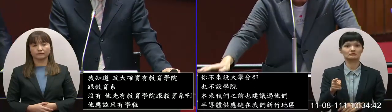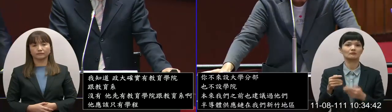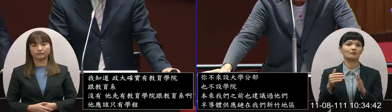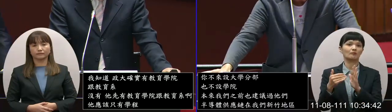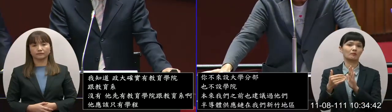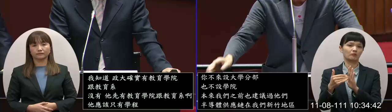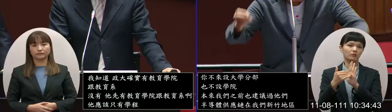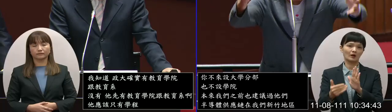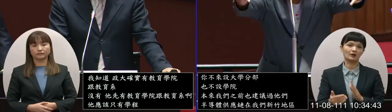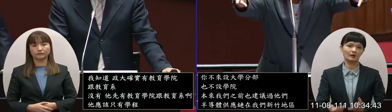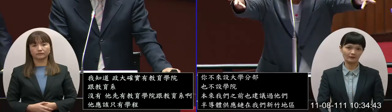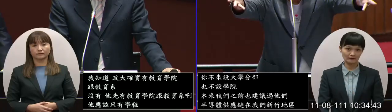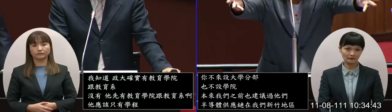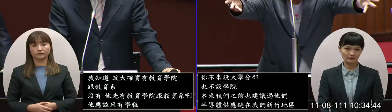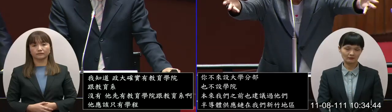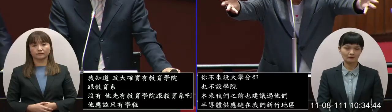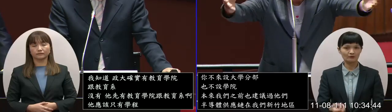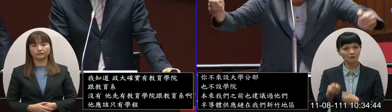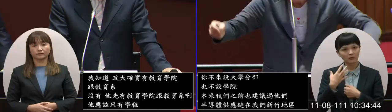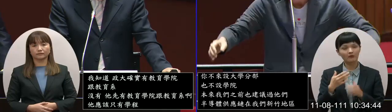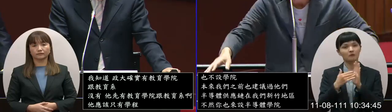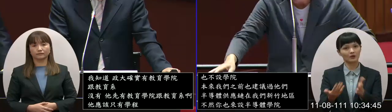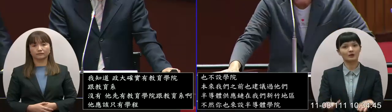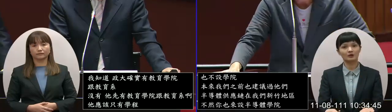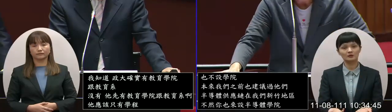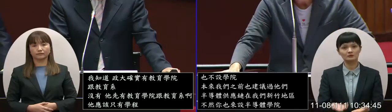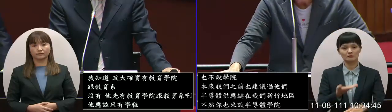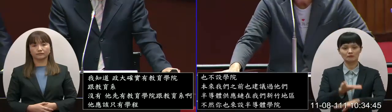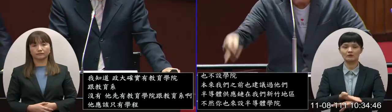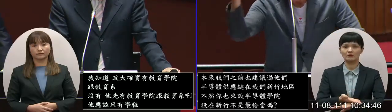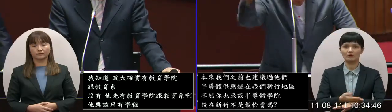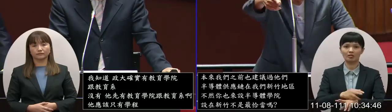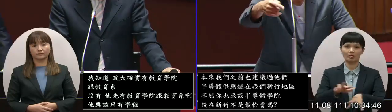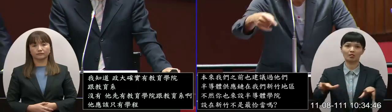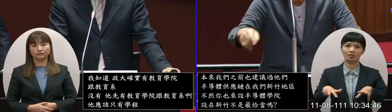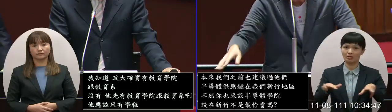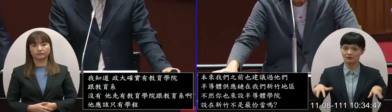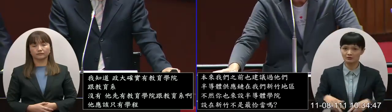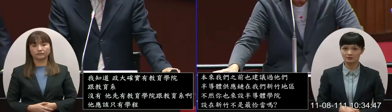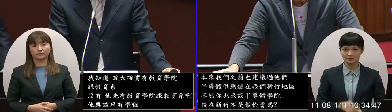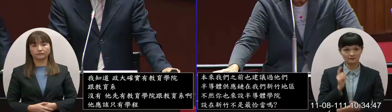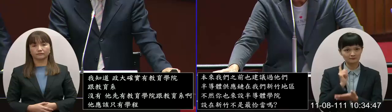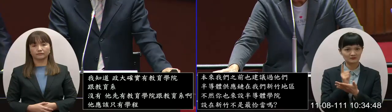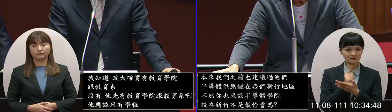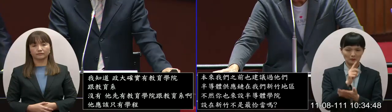做。就空着，荒烟蔓草，打钢红没啦，